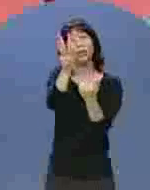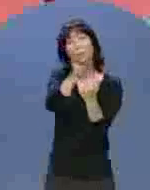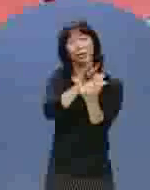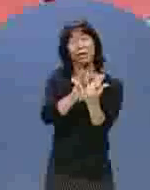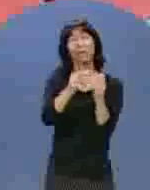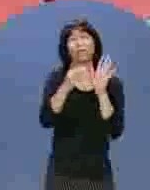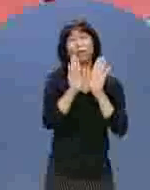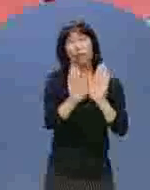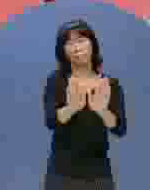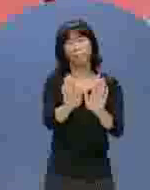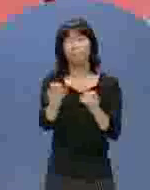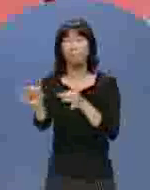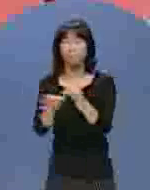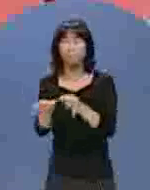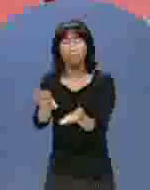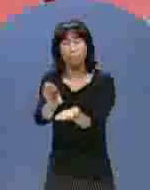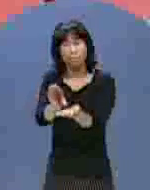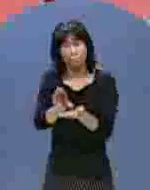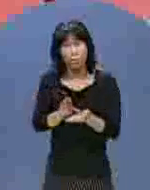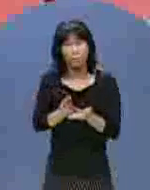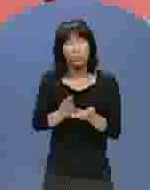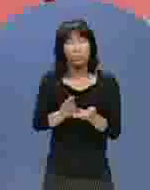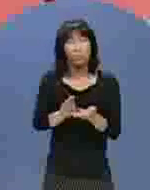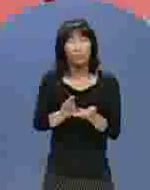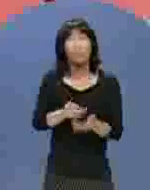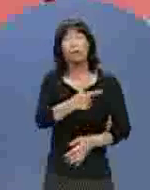、時代や場所によっ